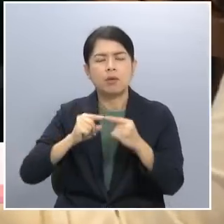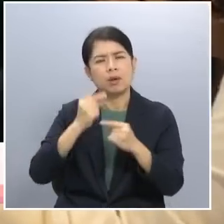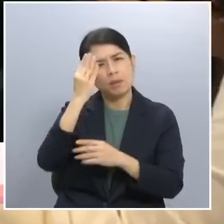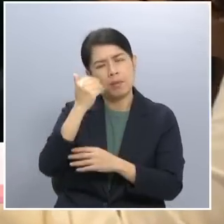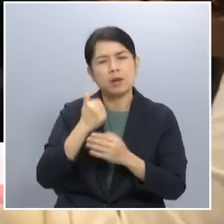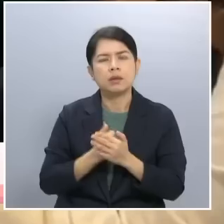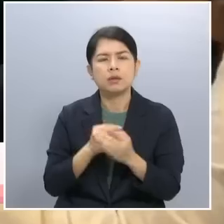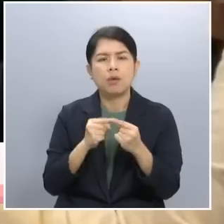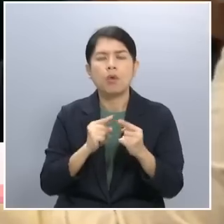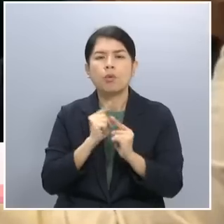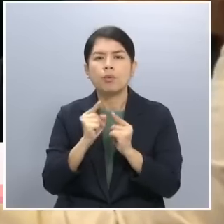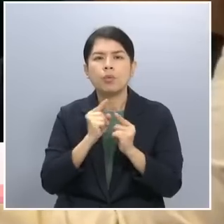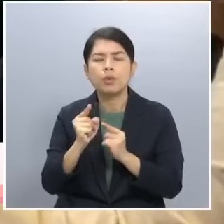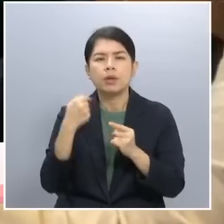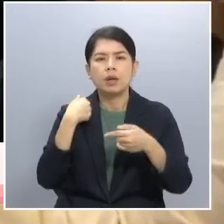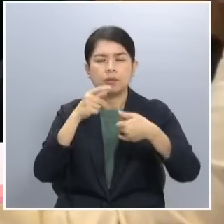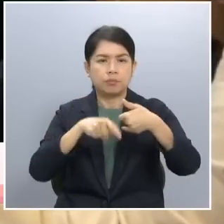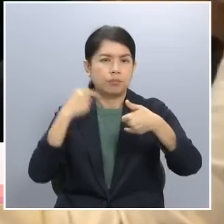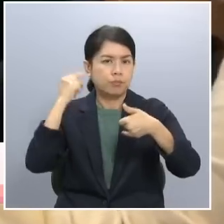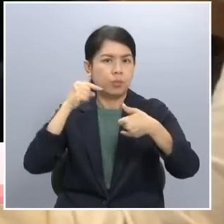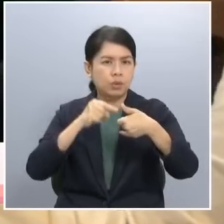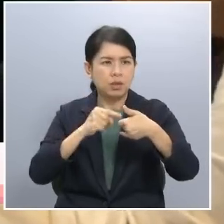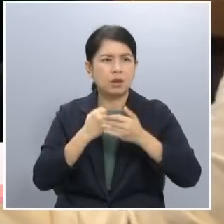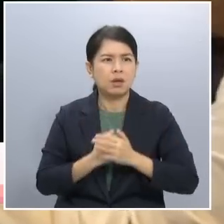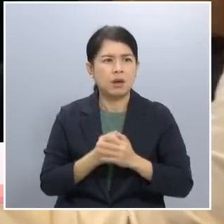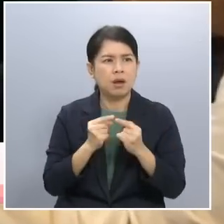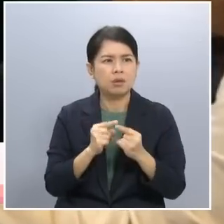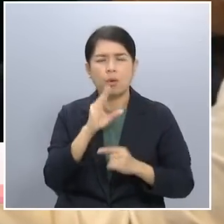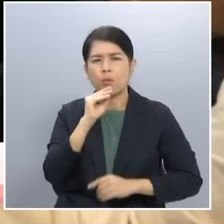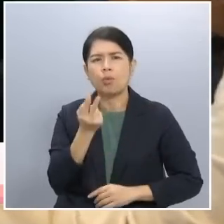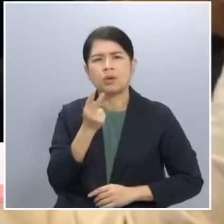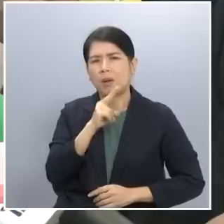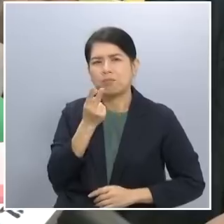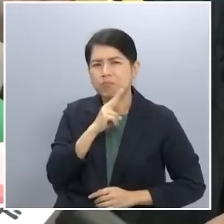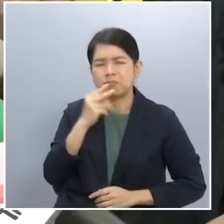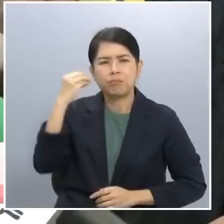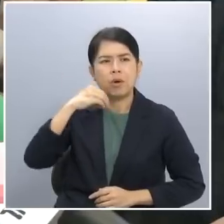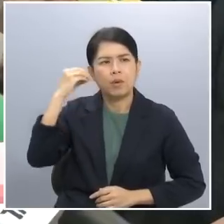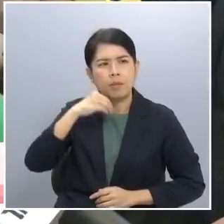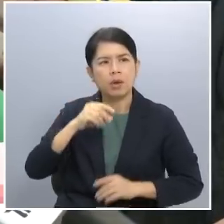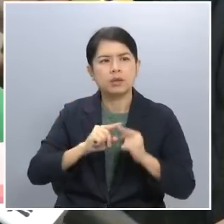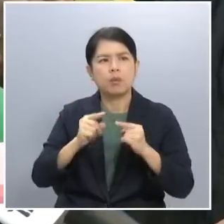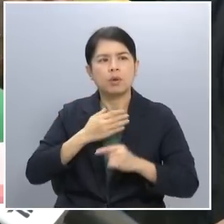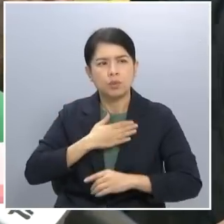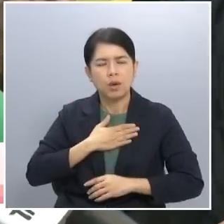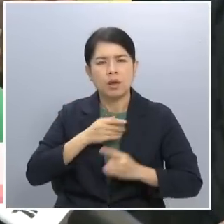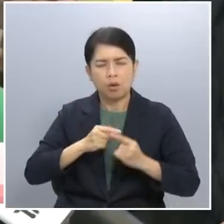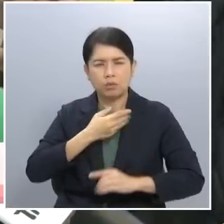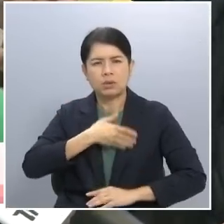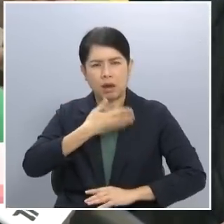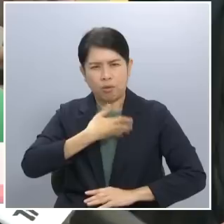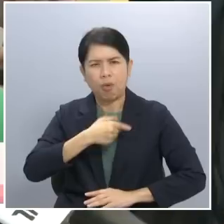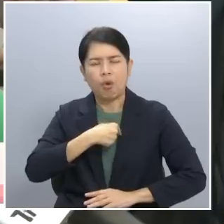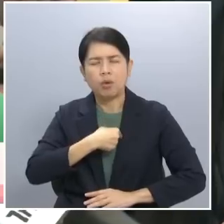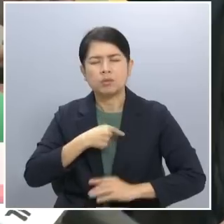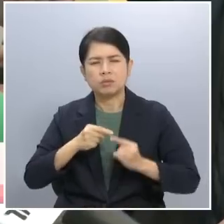ที่คุยกันผู้ตายเนี่ยพูดเลอะเทอะพูดพลิกไปพลิกมาแต่ก็ยอมรับว่าตัวเองเป็นคนใจร้อนเกิน